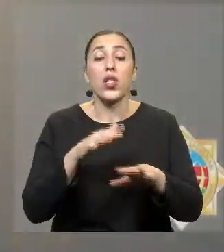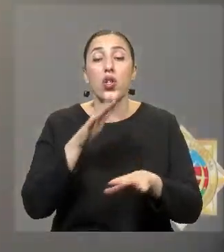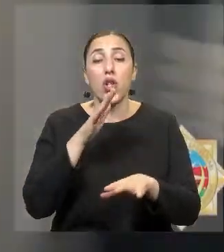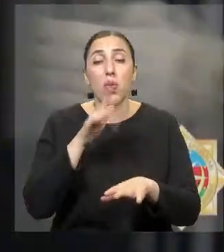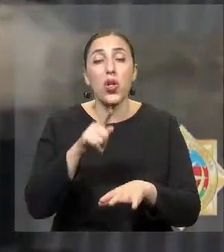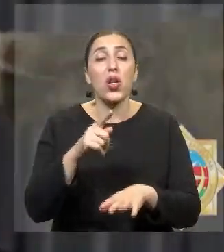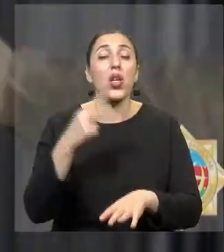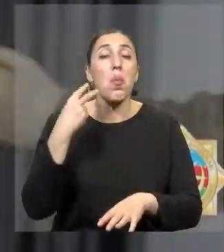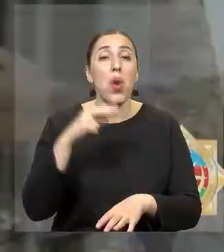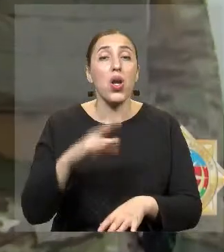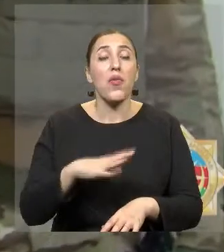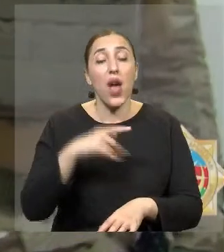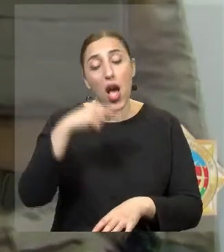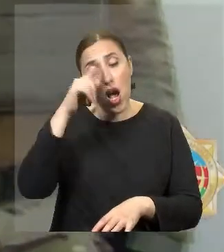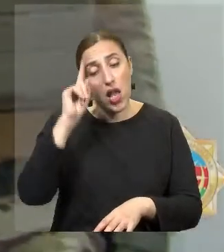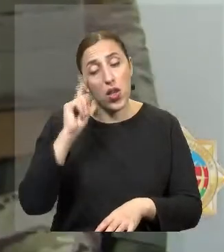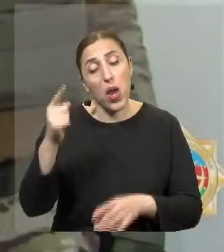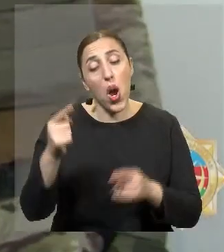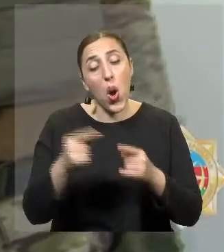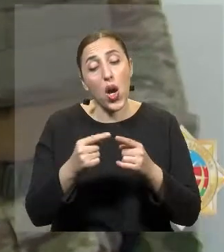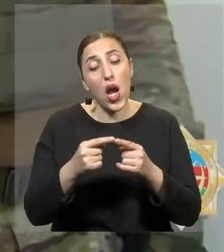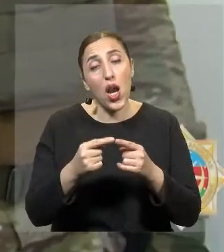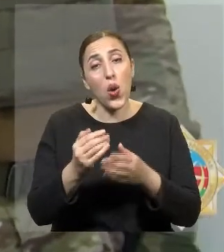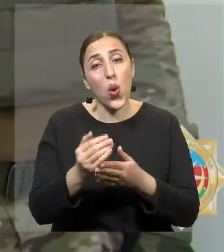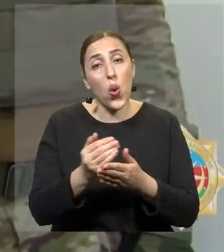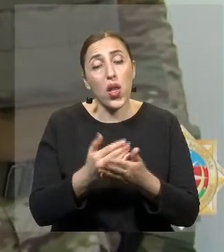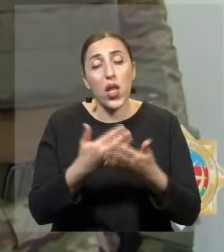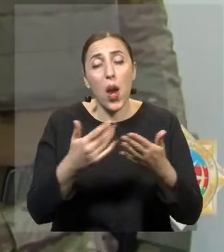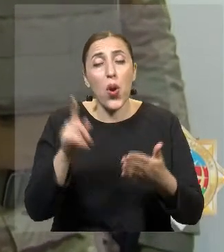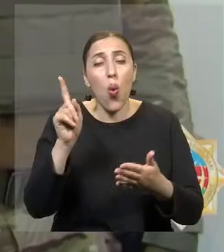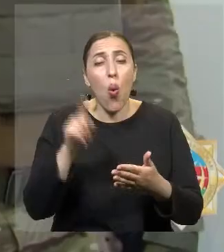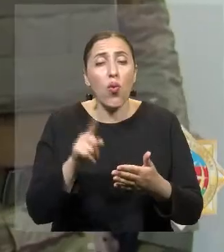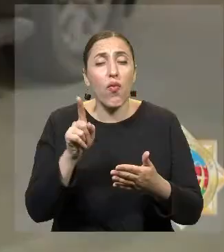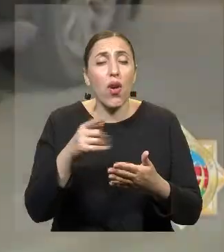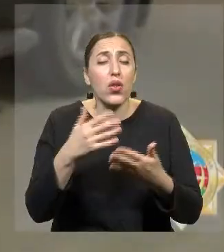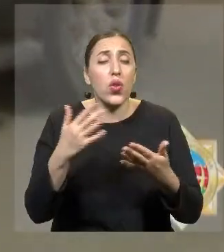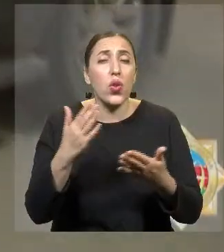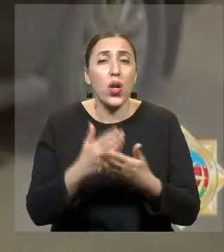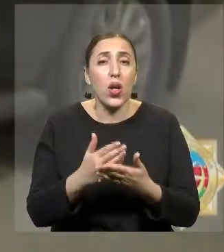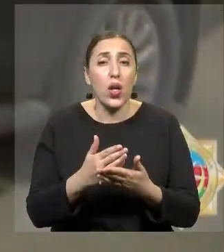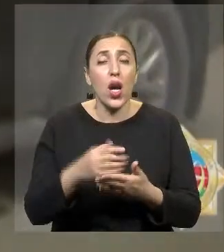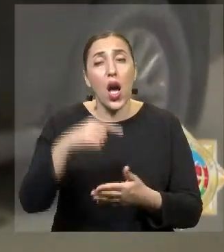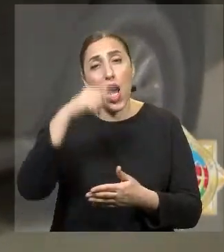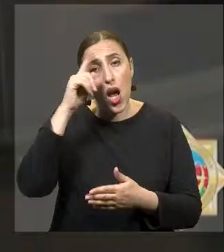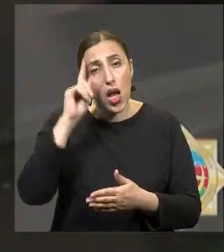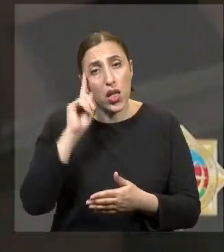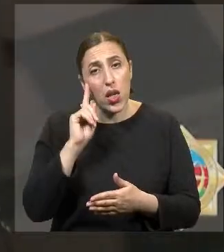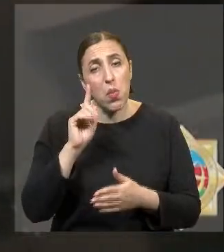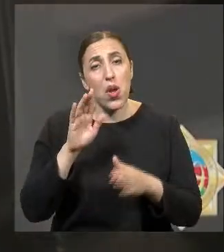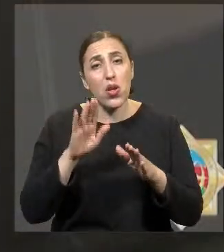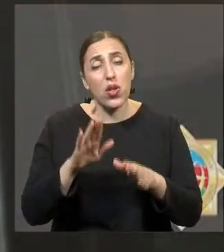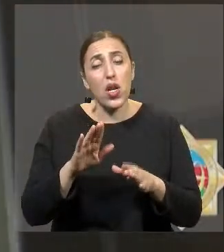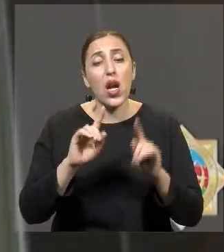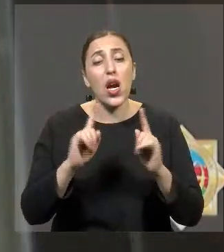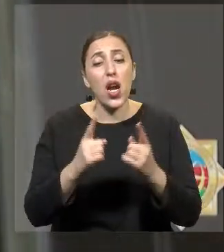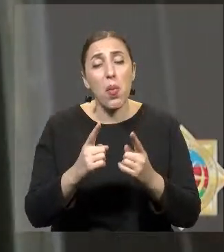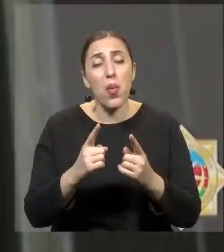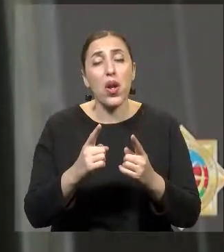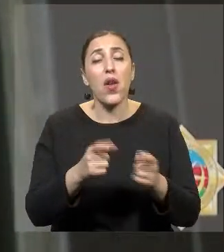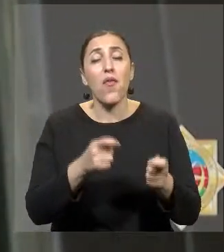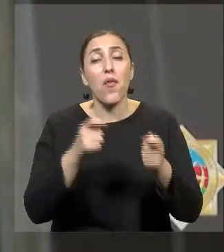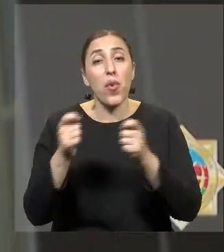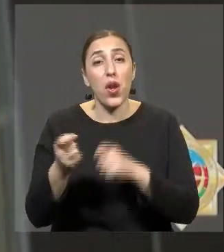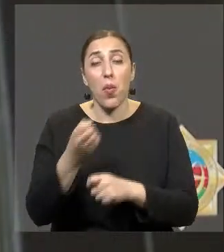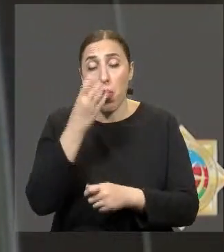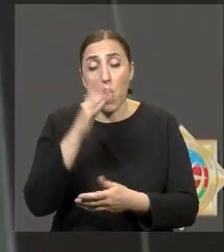մեղադրվում են ադրբեջանի կրիական օրենս գրքի տարբեր հոտվածներով հոգտեմբերի երեկին ադրբեջանցիները գարաբաղում ձեր պակալել և բակու են